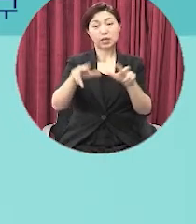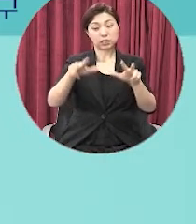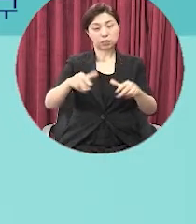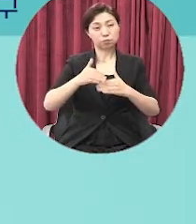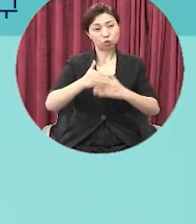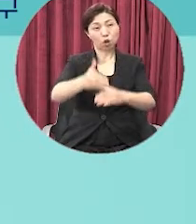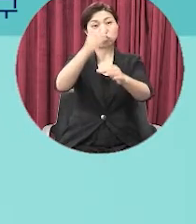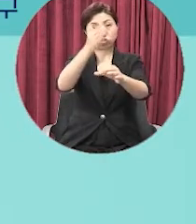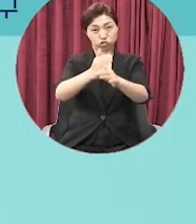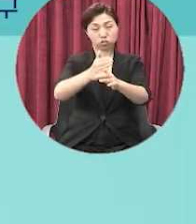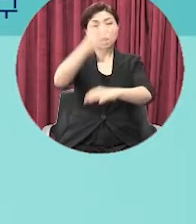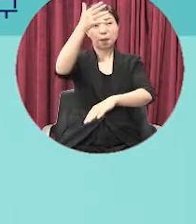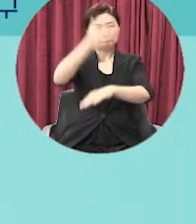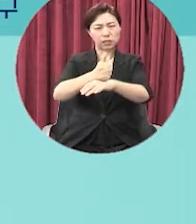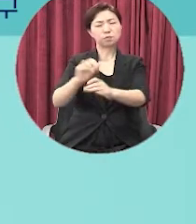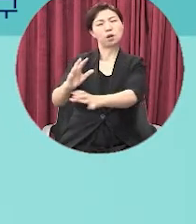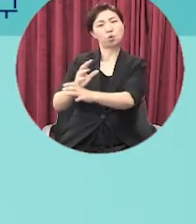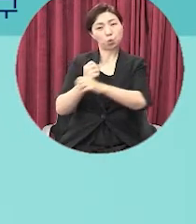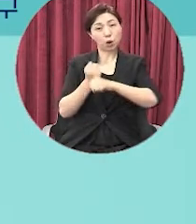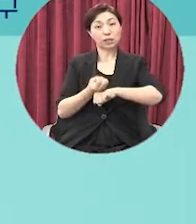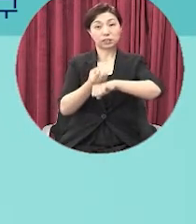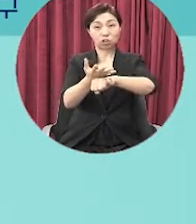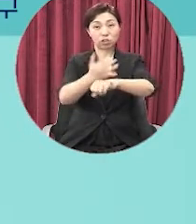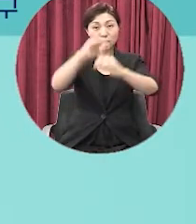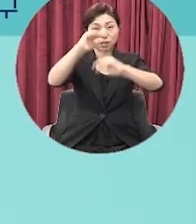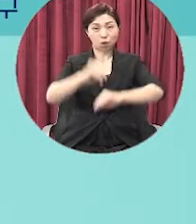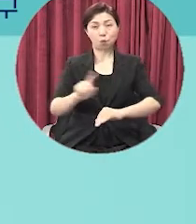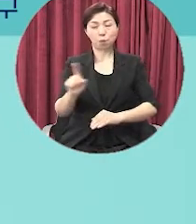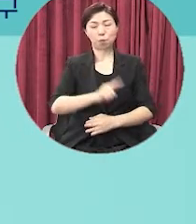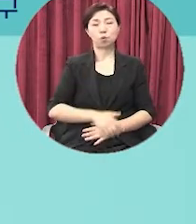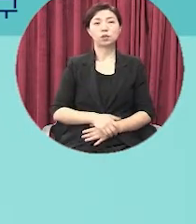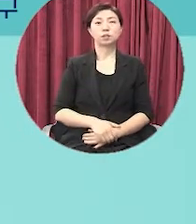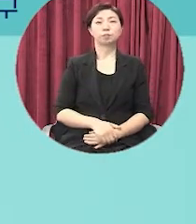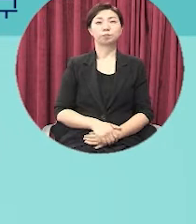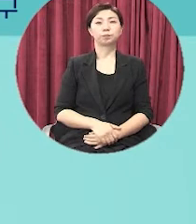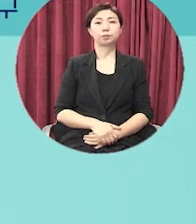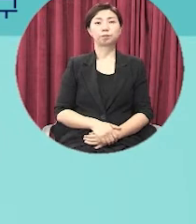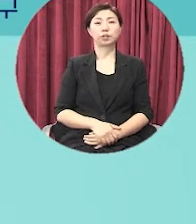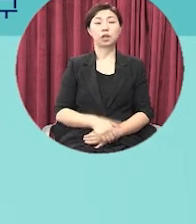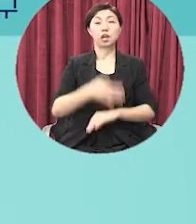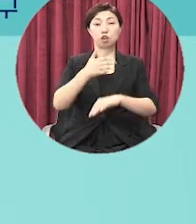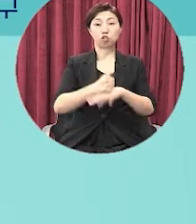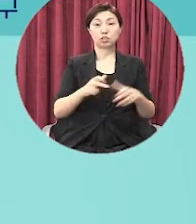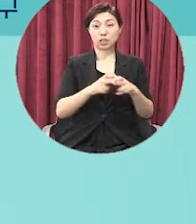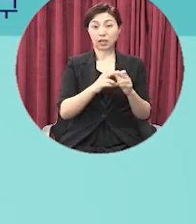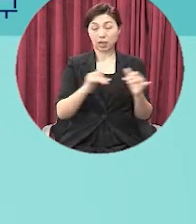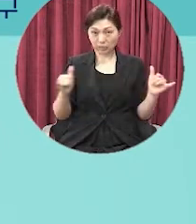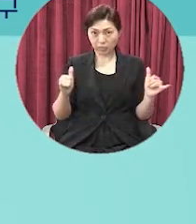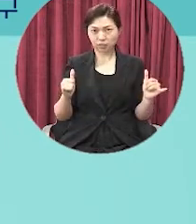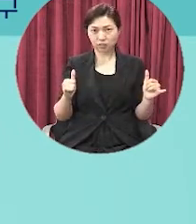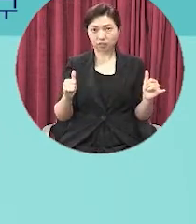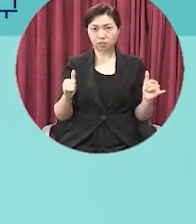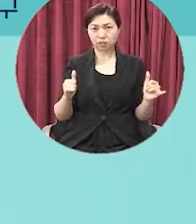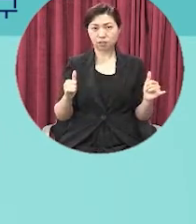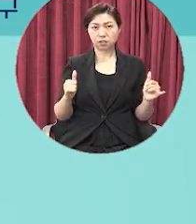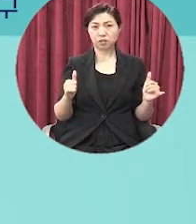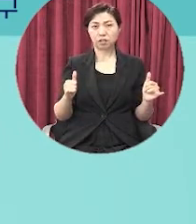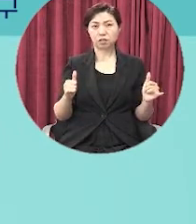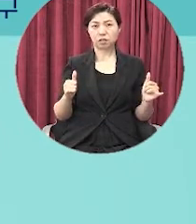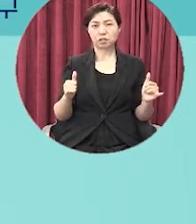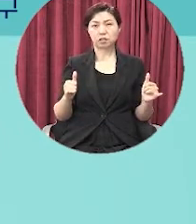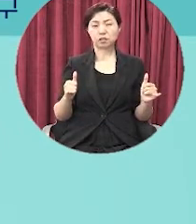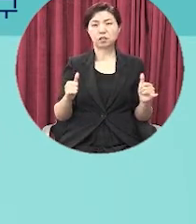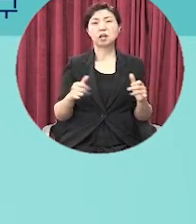의 앞에서 말씀을 드리면 결국 아 저희가 장애인의 경우 를 지금 많은